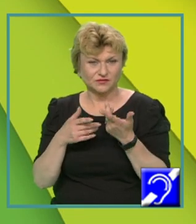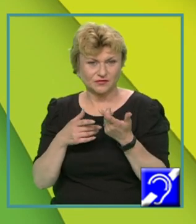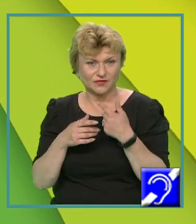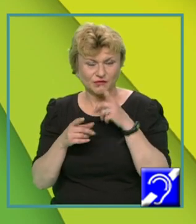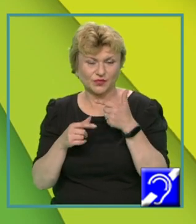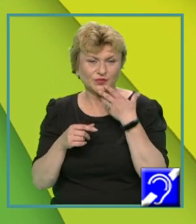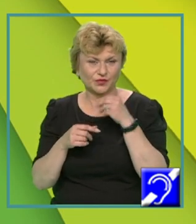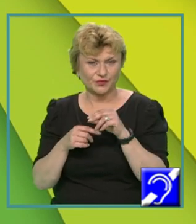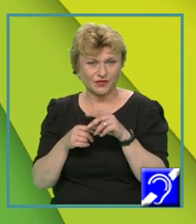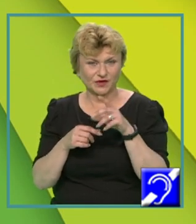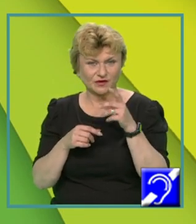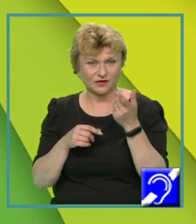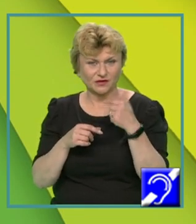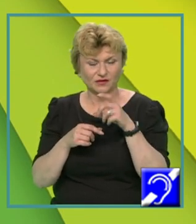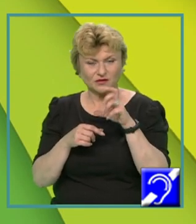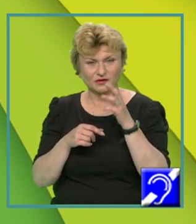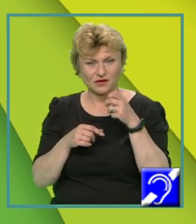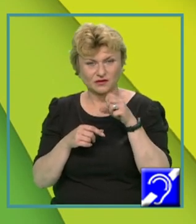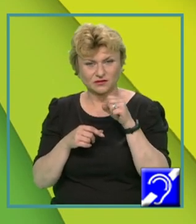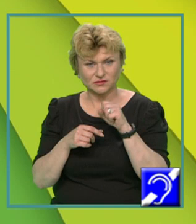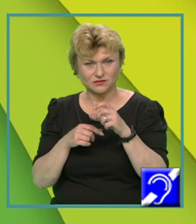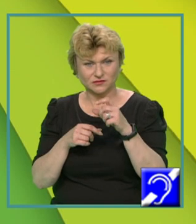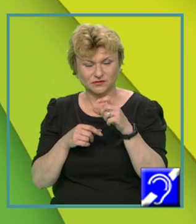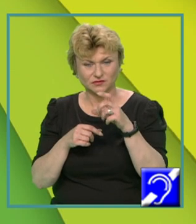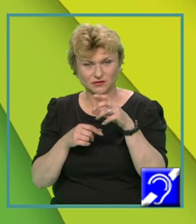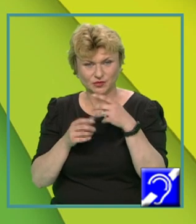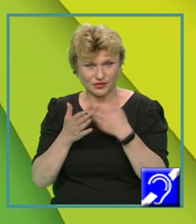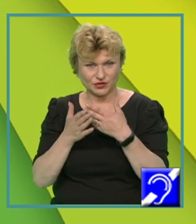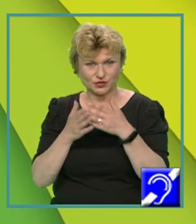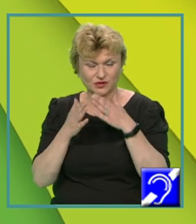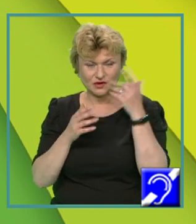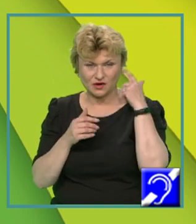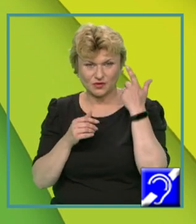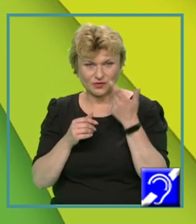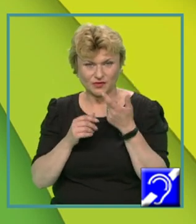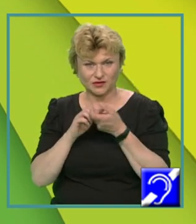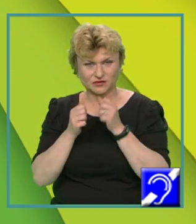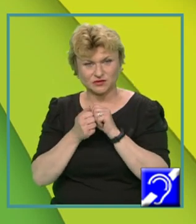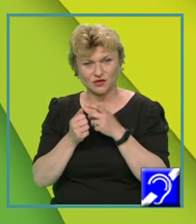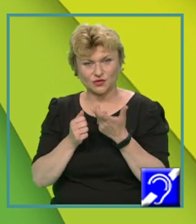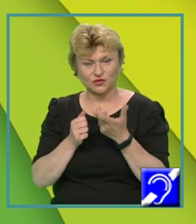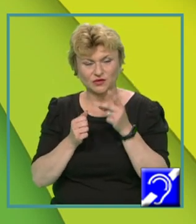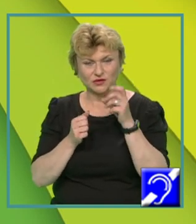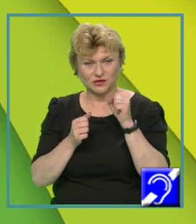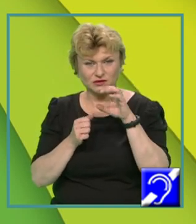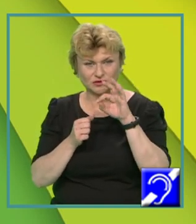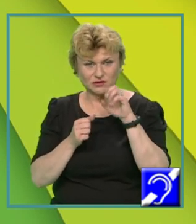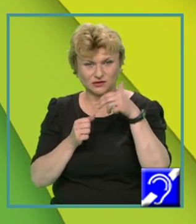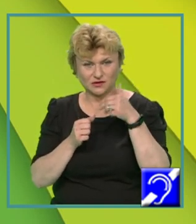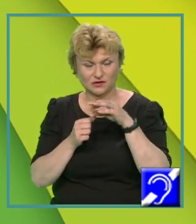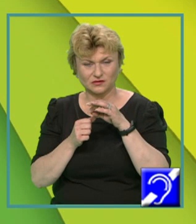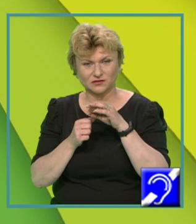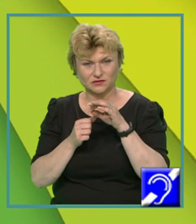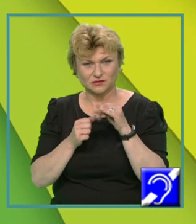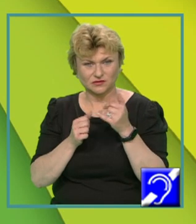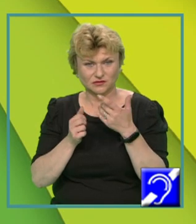da exemplu. Receptorii termici, Krause pentru rece, Ruffini pentru cald. Sau, de aici pleacă nervii spinali și acele fascicule